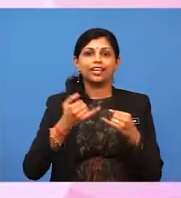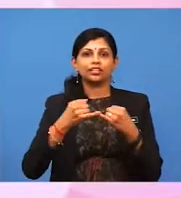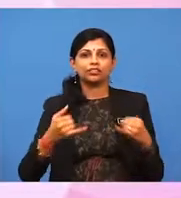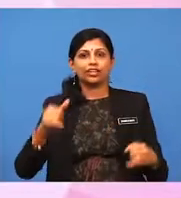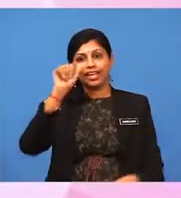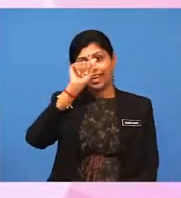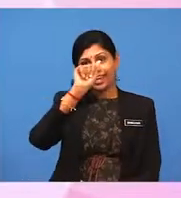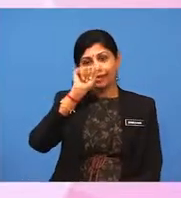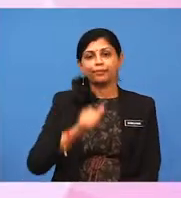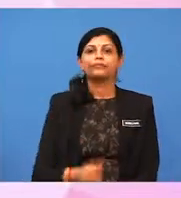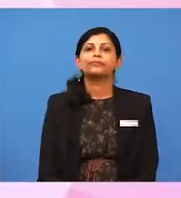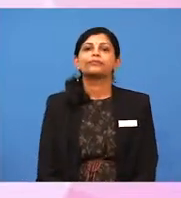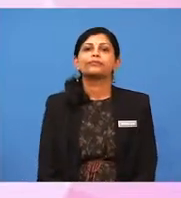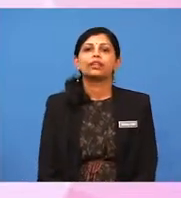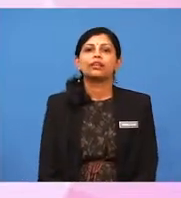A.